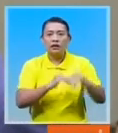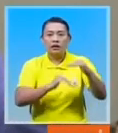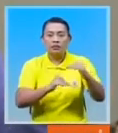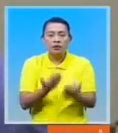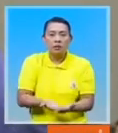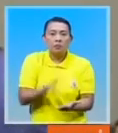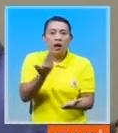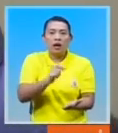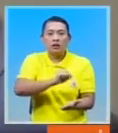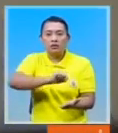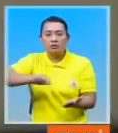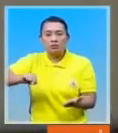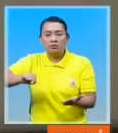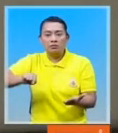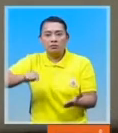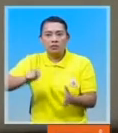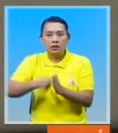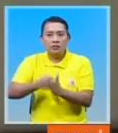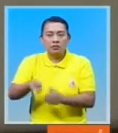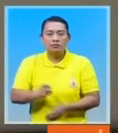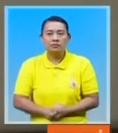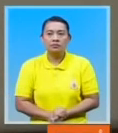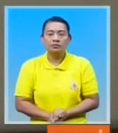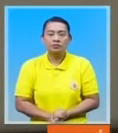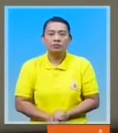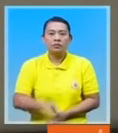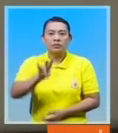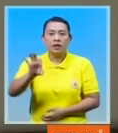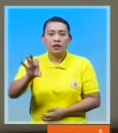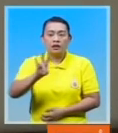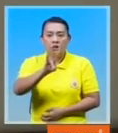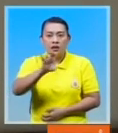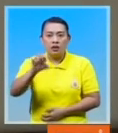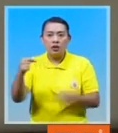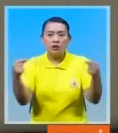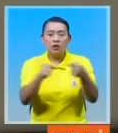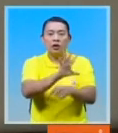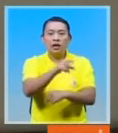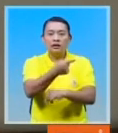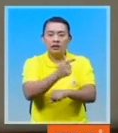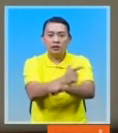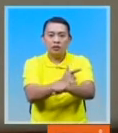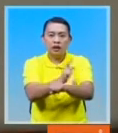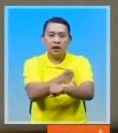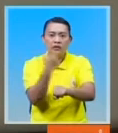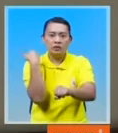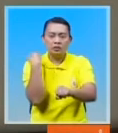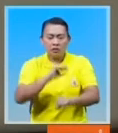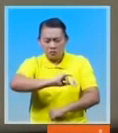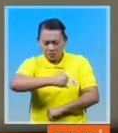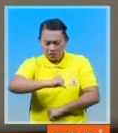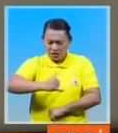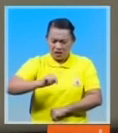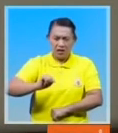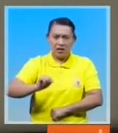นะครับอยากให้ลองทบทวนดู แต่สุดท้ายขึ้น700ในการตอบโจทย์ 5G มันต้องใช้ระยะเวลาอยู่พอสมควรและยังมีความไม่แน่นอนในเรื่องของ